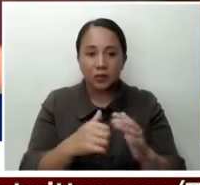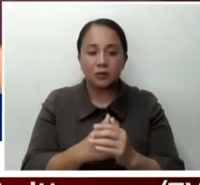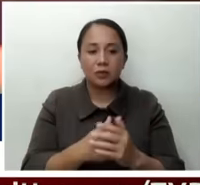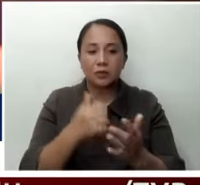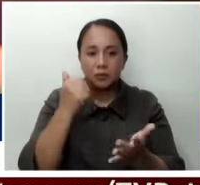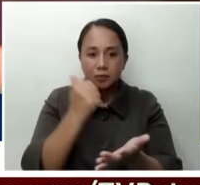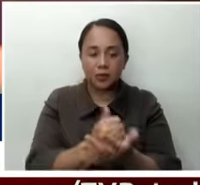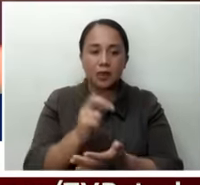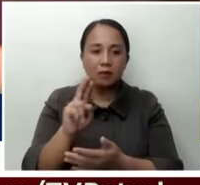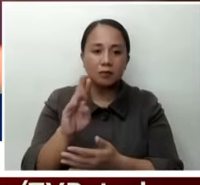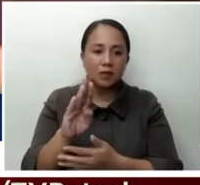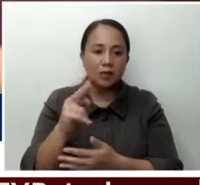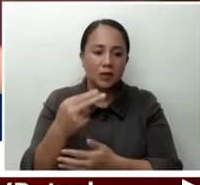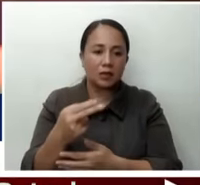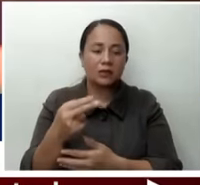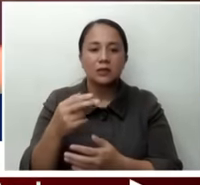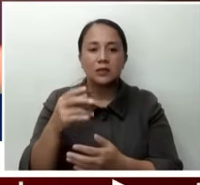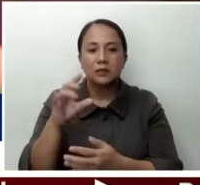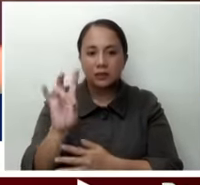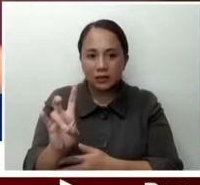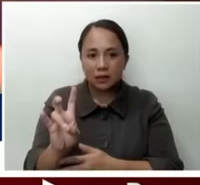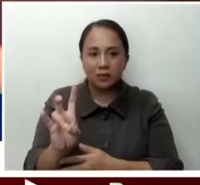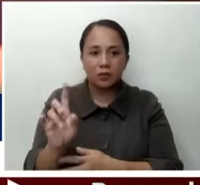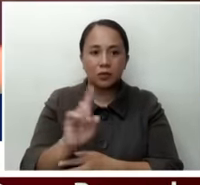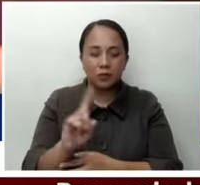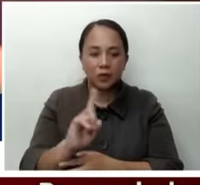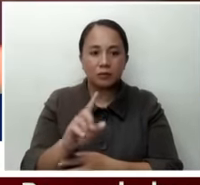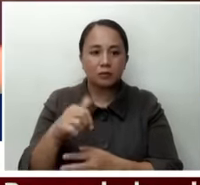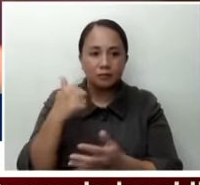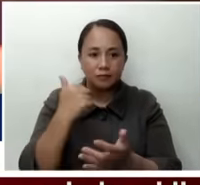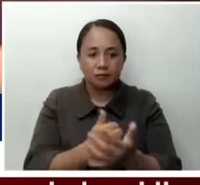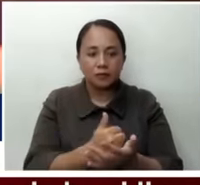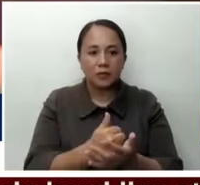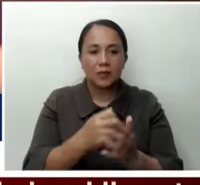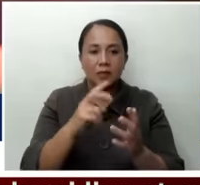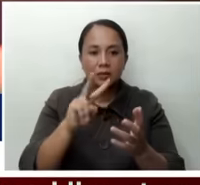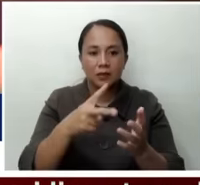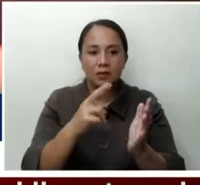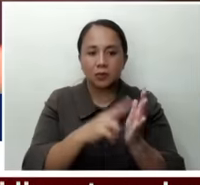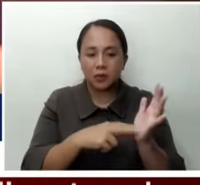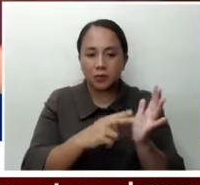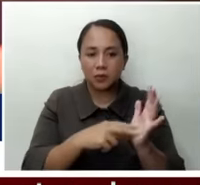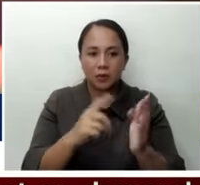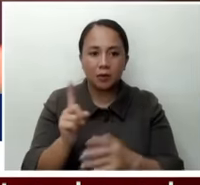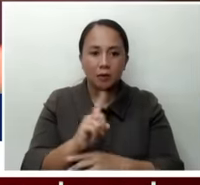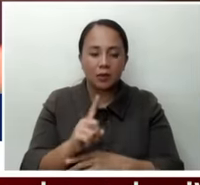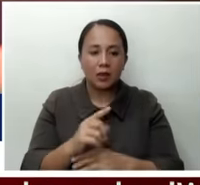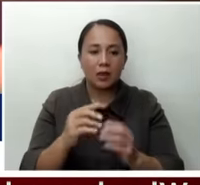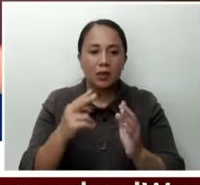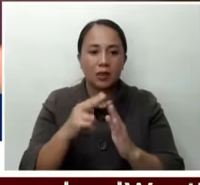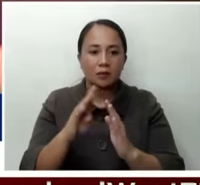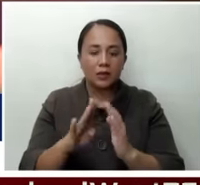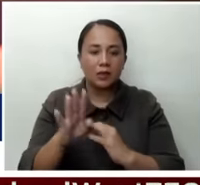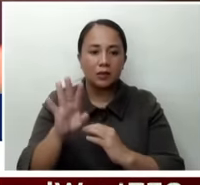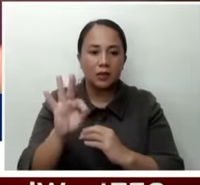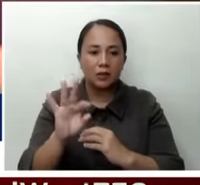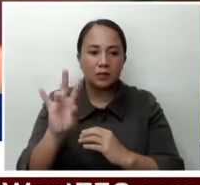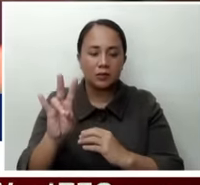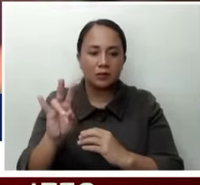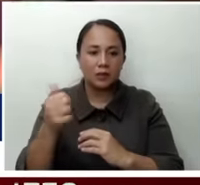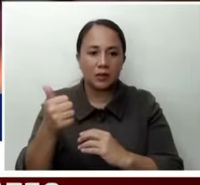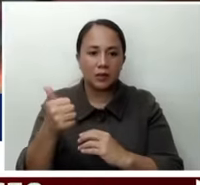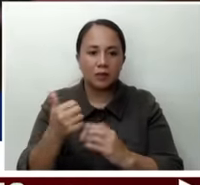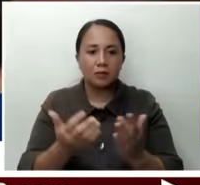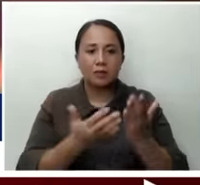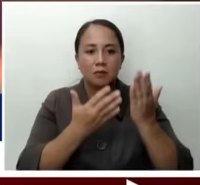RBH 7 sa ikalawang pagbasa ay lumusot na rin sa ikalawang pagbasa pa rin ang House Bill 9710 o ang